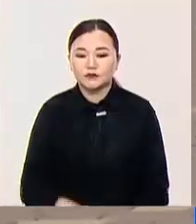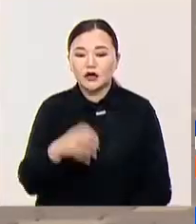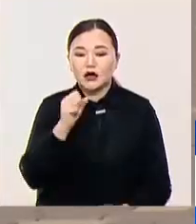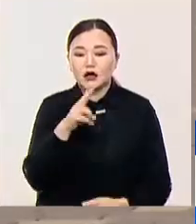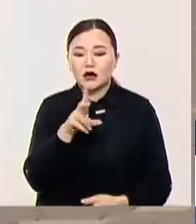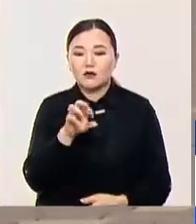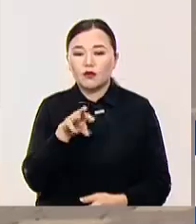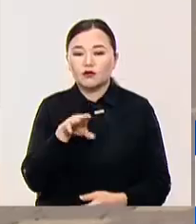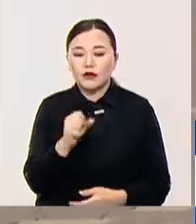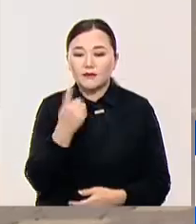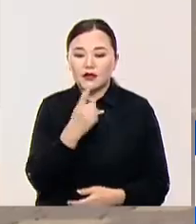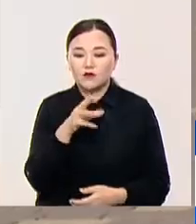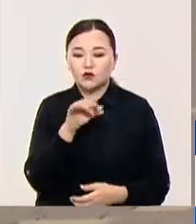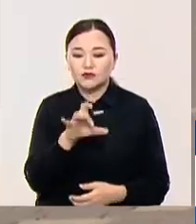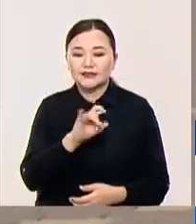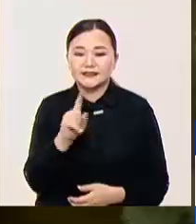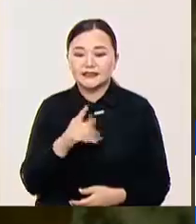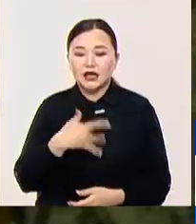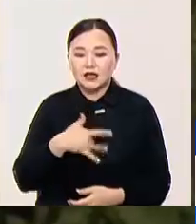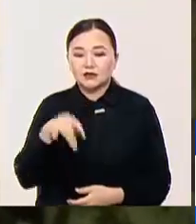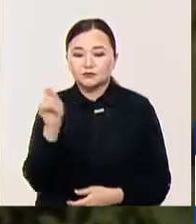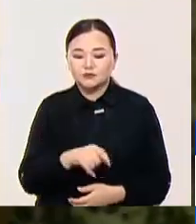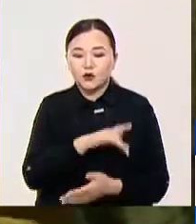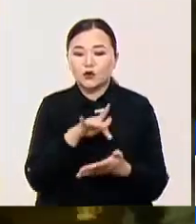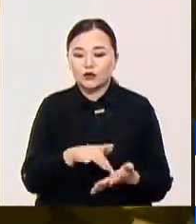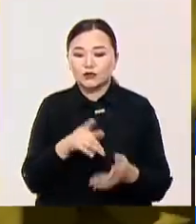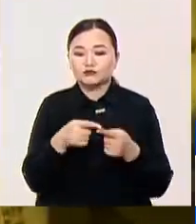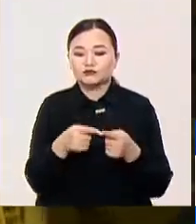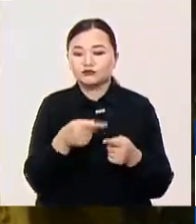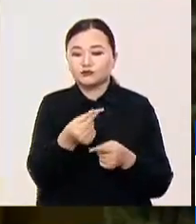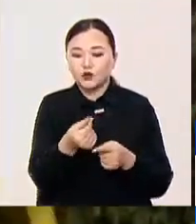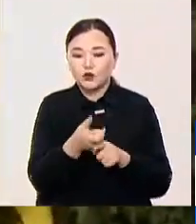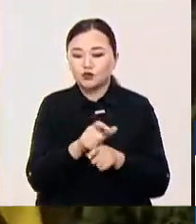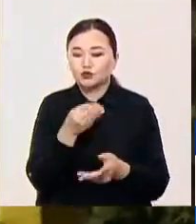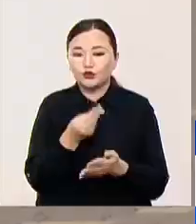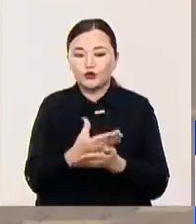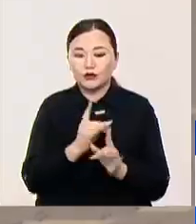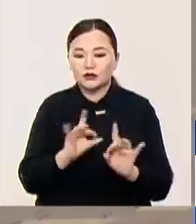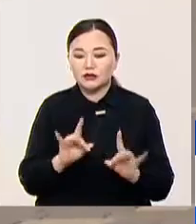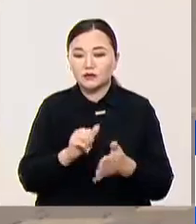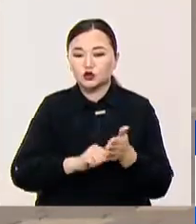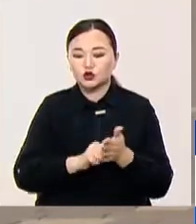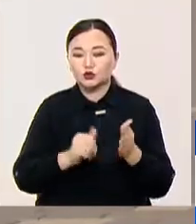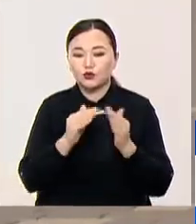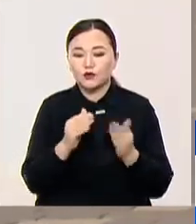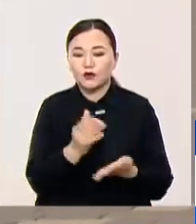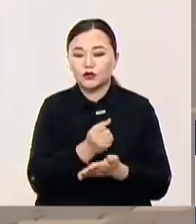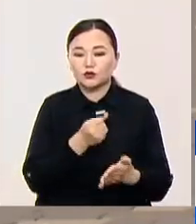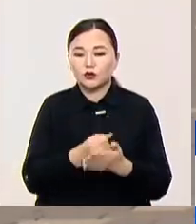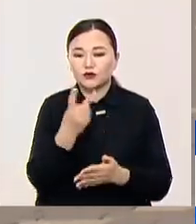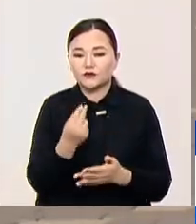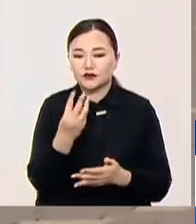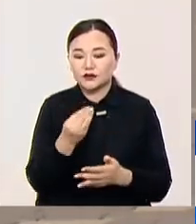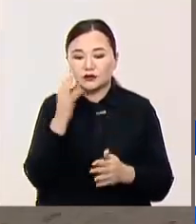Ақбота Есірке бірінші курс студенті Тараздан келген бойжеткен мегаполистегі жалдамалы пәтер құны тым қымбат дейді. Соның кесірінен үй тапқанға дейін 2-3 күн